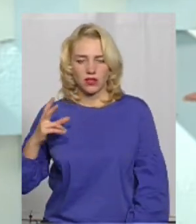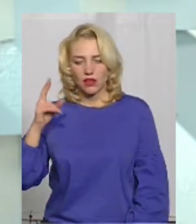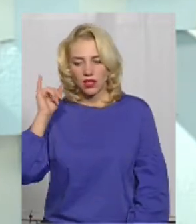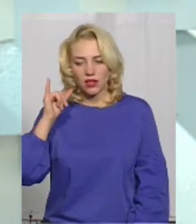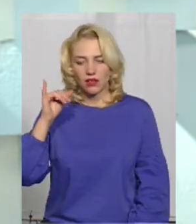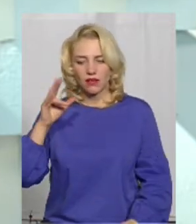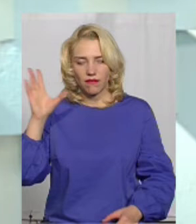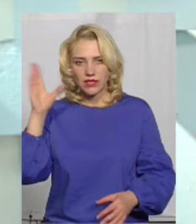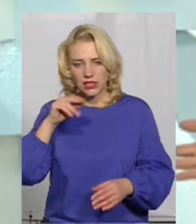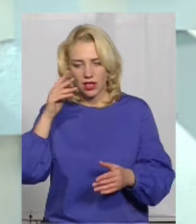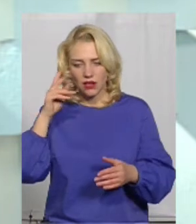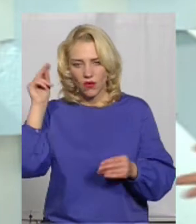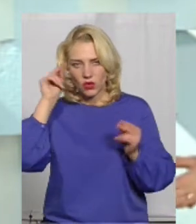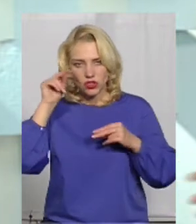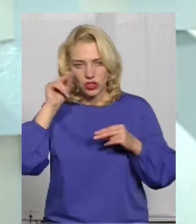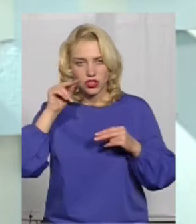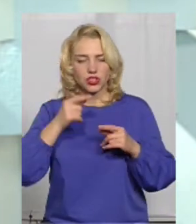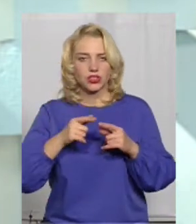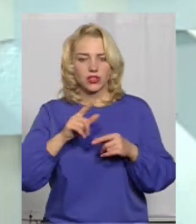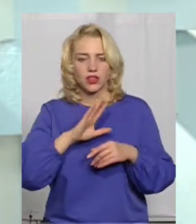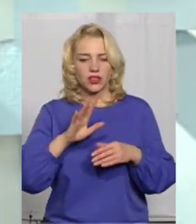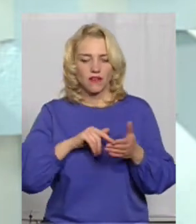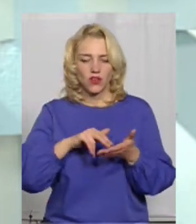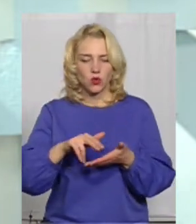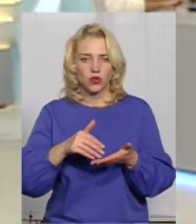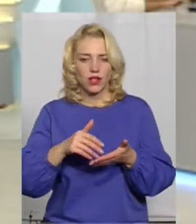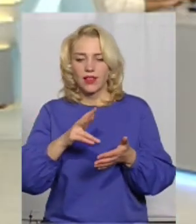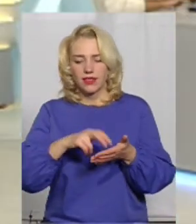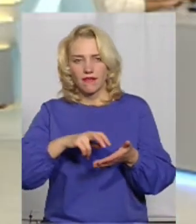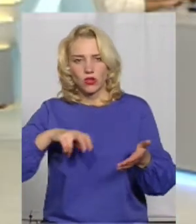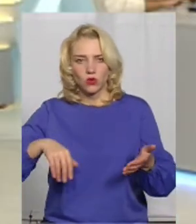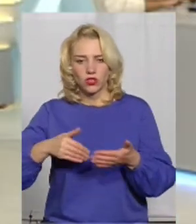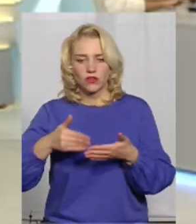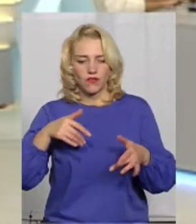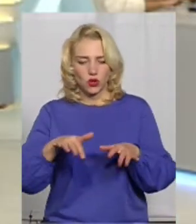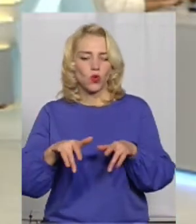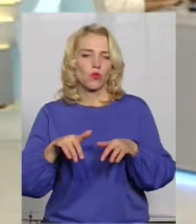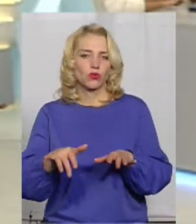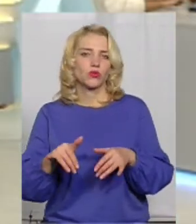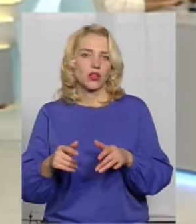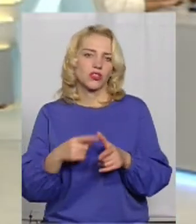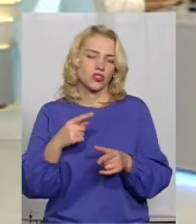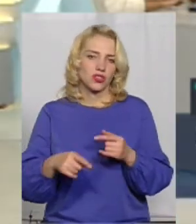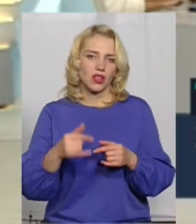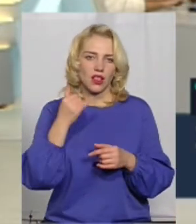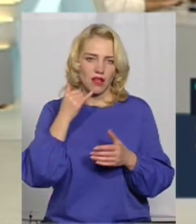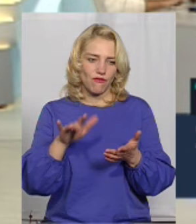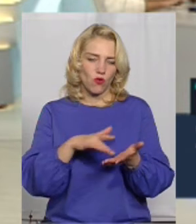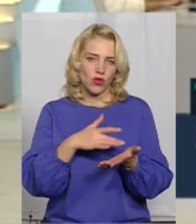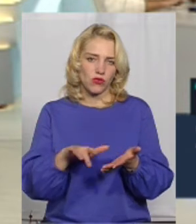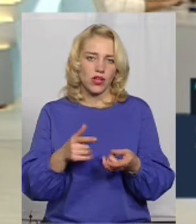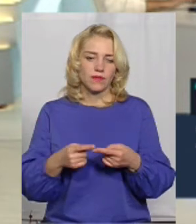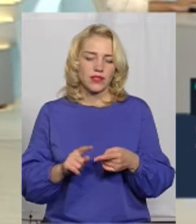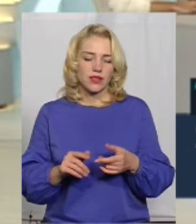все, не відходячи від комп'ютера, від телефону. Тобто це також просування, яке, в принципі, може